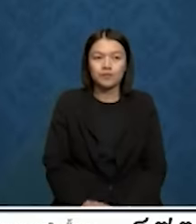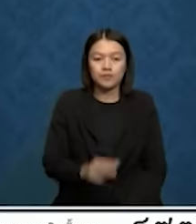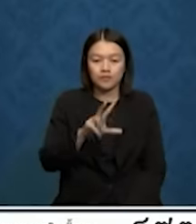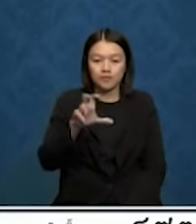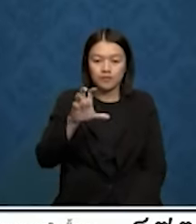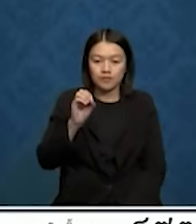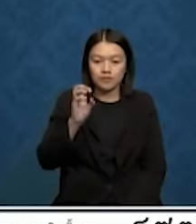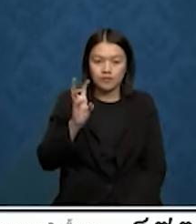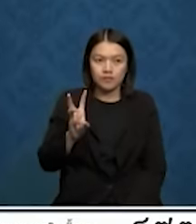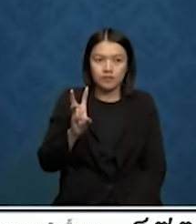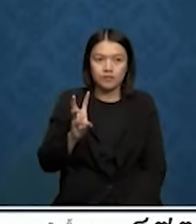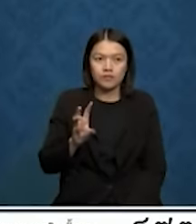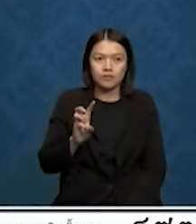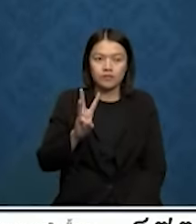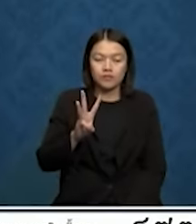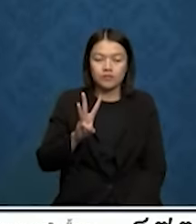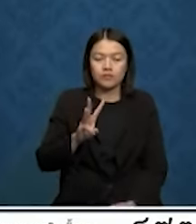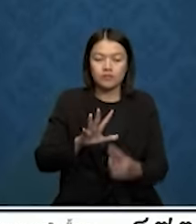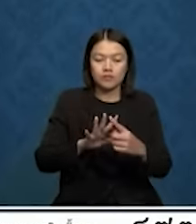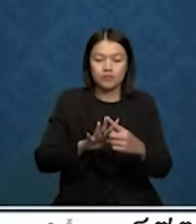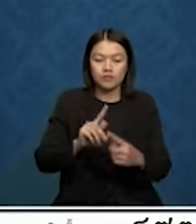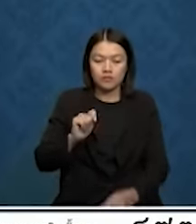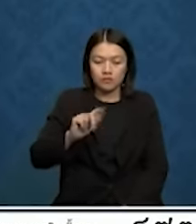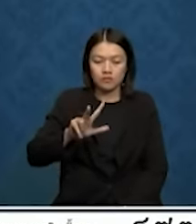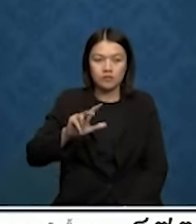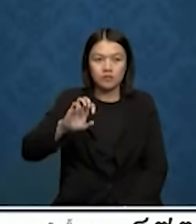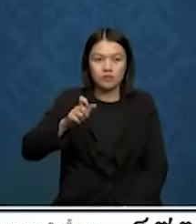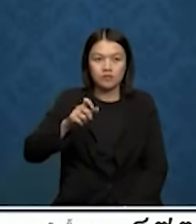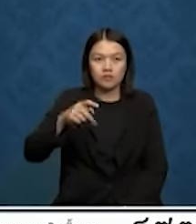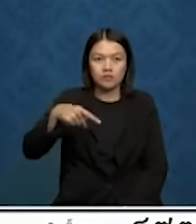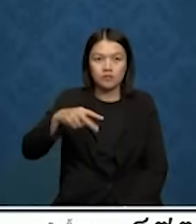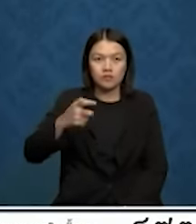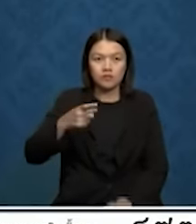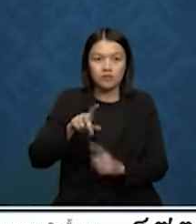356นายวุฒิพงษ์ทองเหลา เห็นชอบ